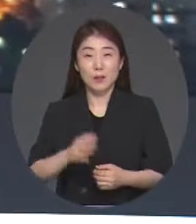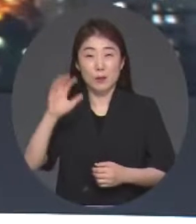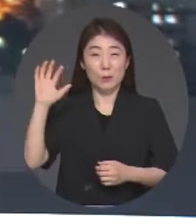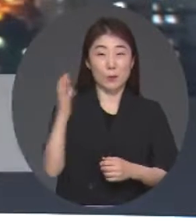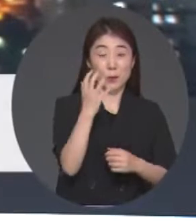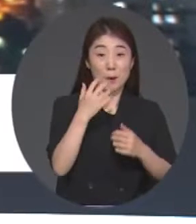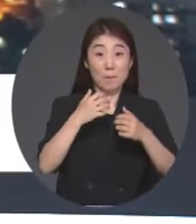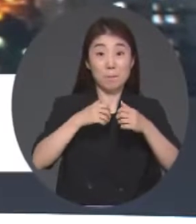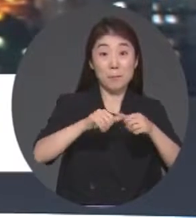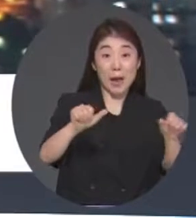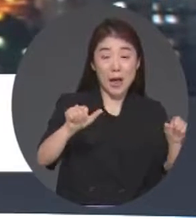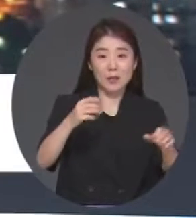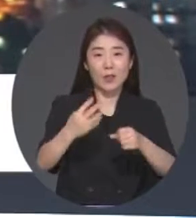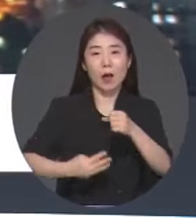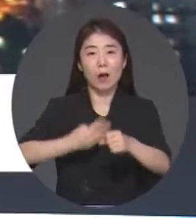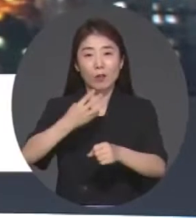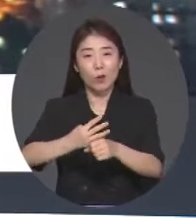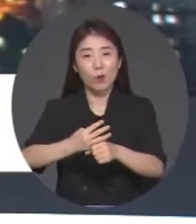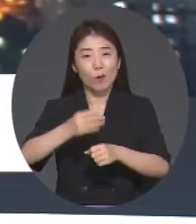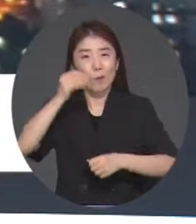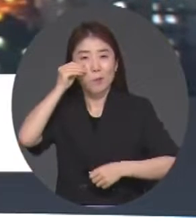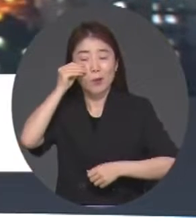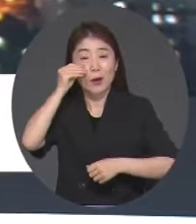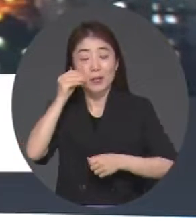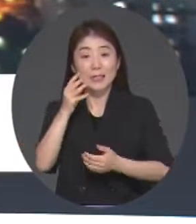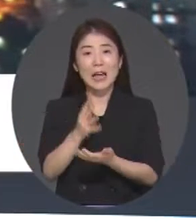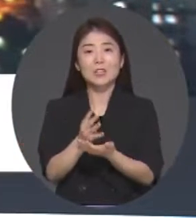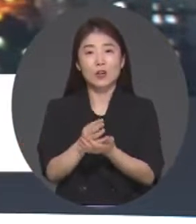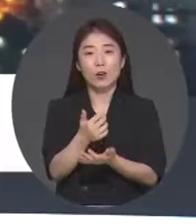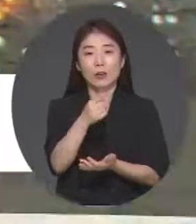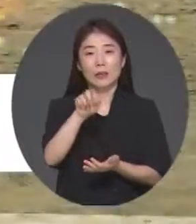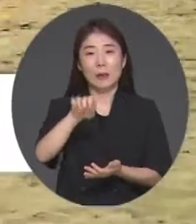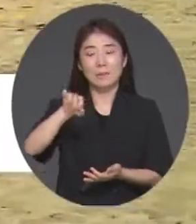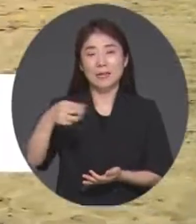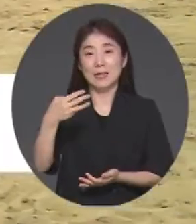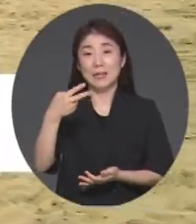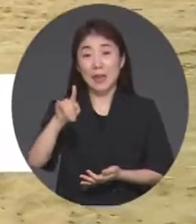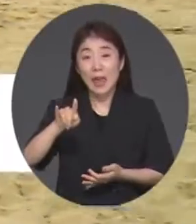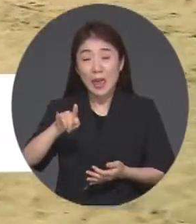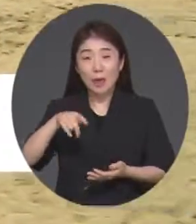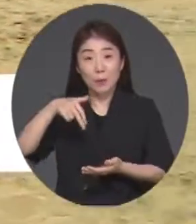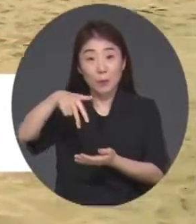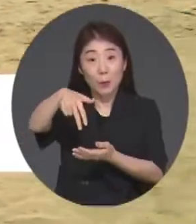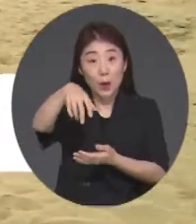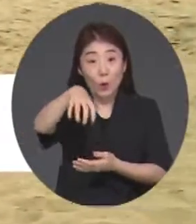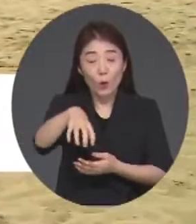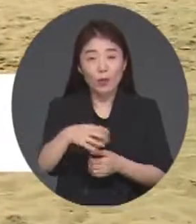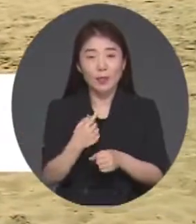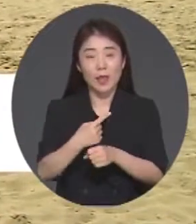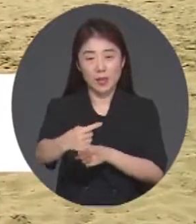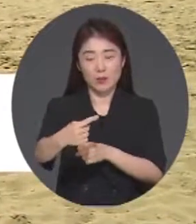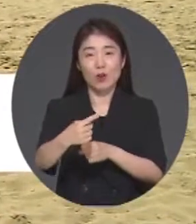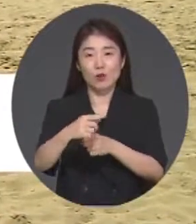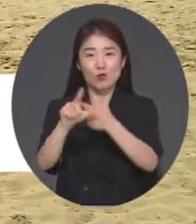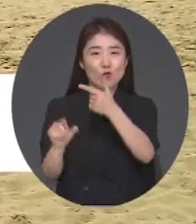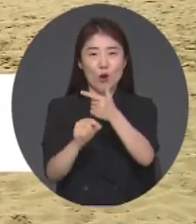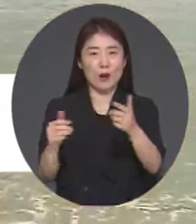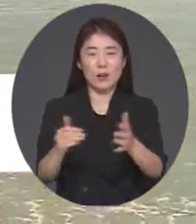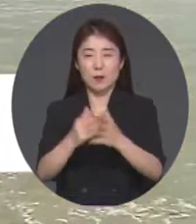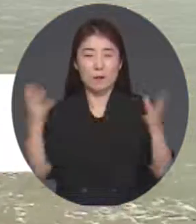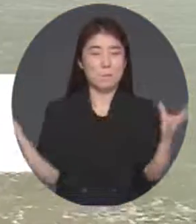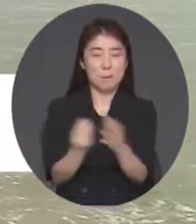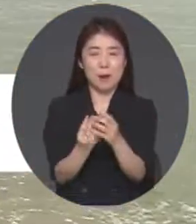태풍으로 파손됐으나 4년 가까이 방치되던 사천 남일대수욕장 해안산책로가 내년 6월까지